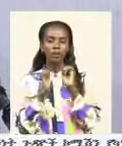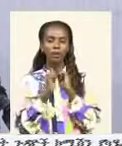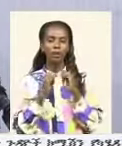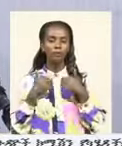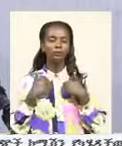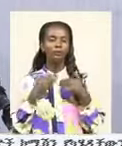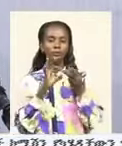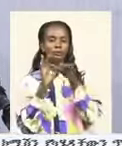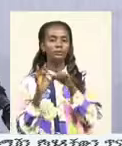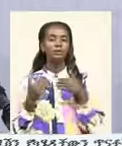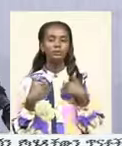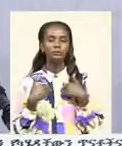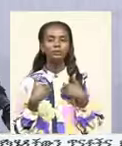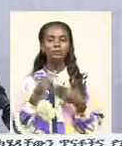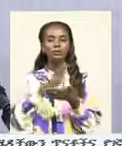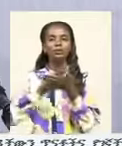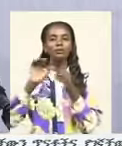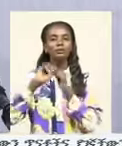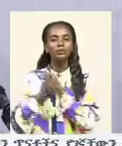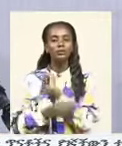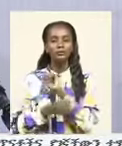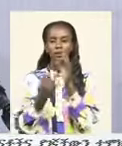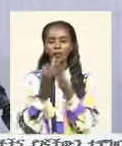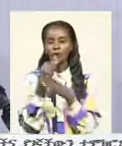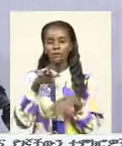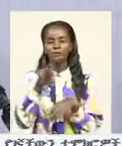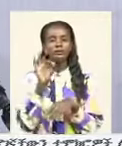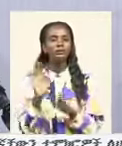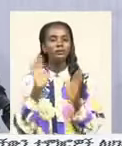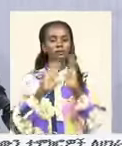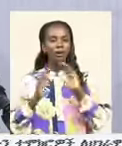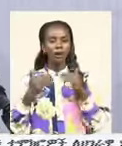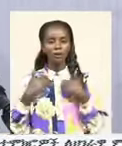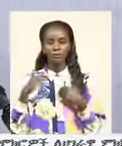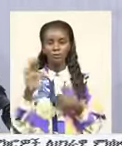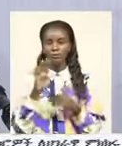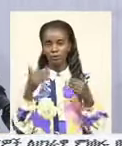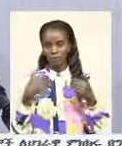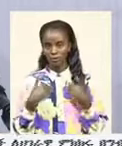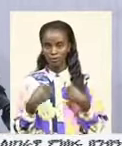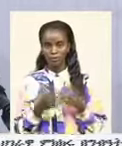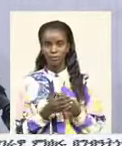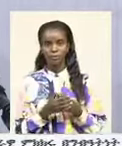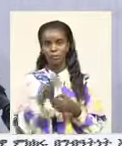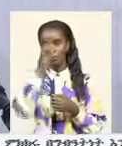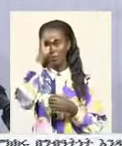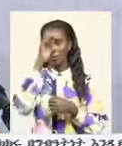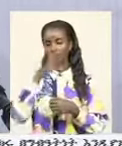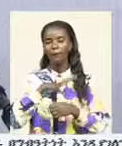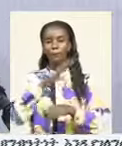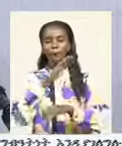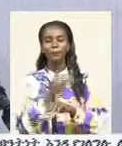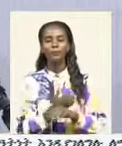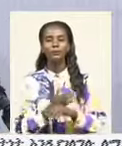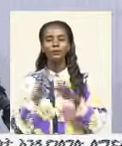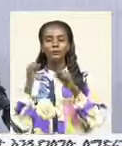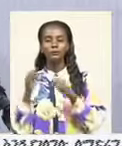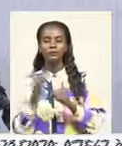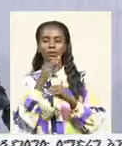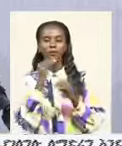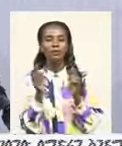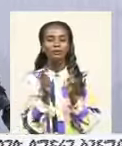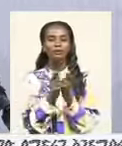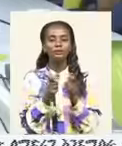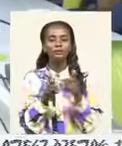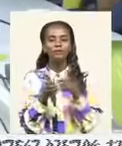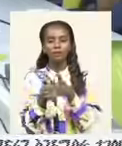አሉ። ጥራት ያለው መሰረተ ልማት ከማግኘት ጋር የተያያዘ ችግር ያለባቸው አሉ። ከሰው ኃይል ከስኪል እና ማኔጅመንት ጋር